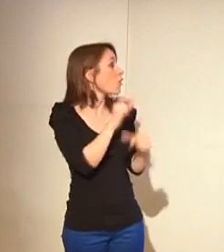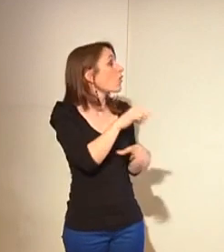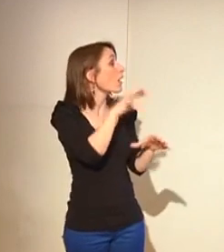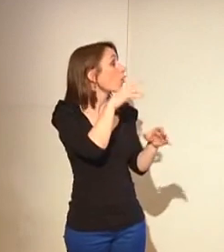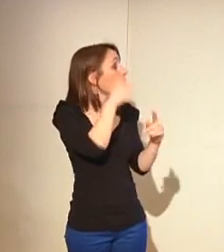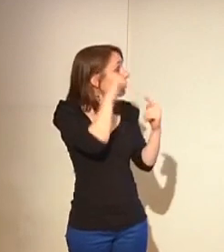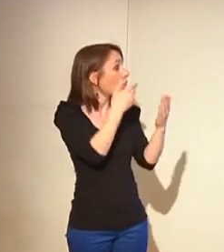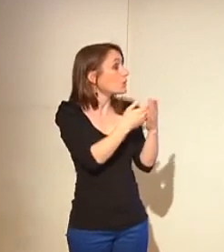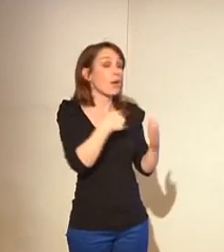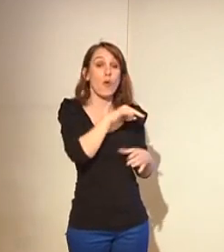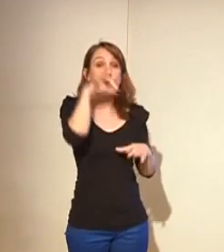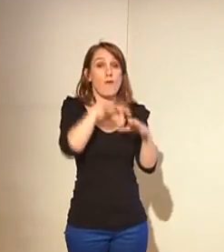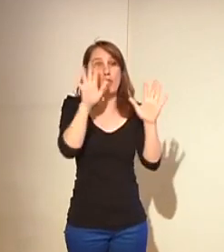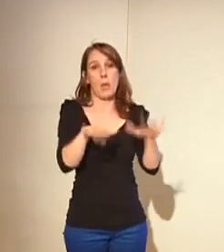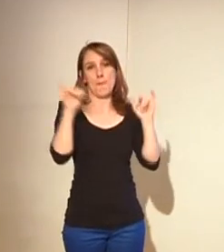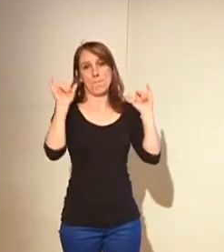ce